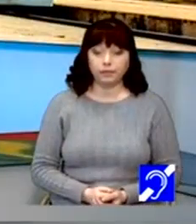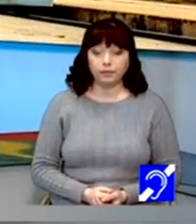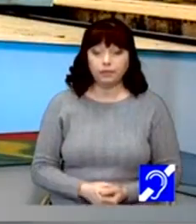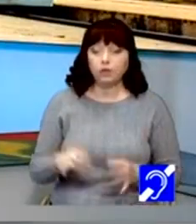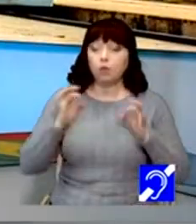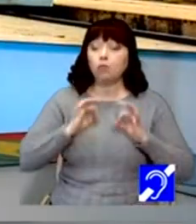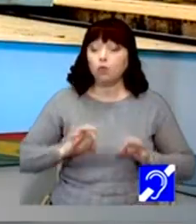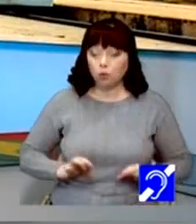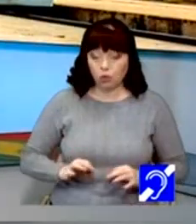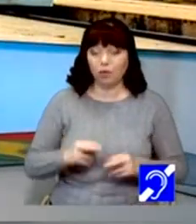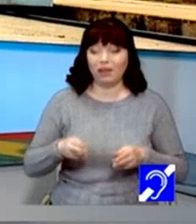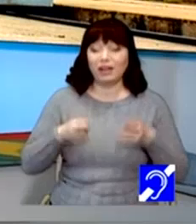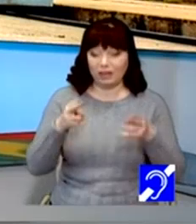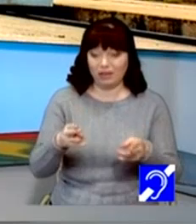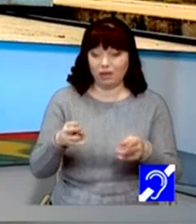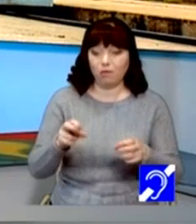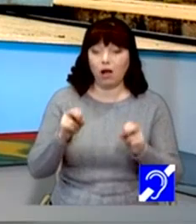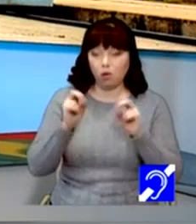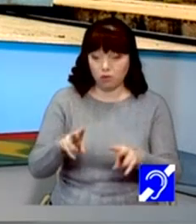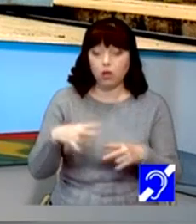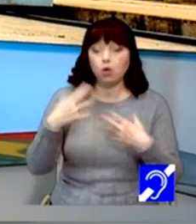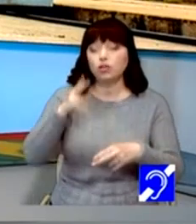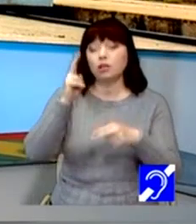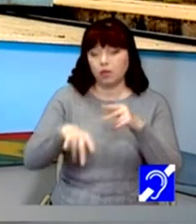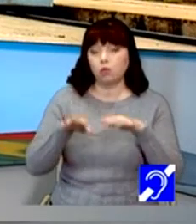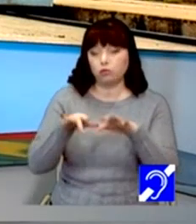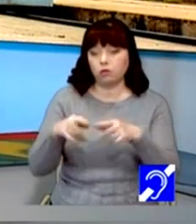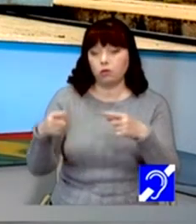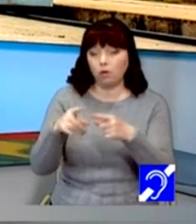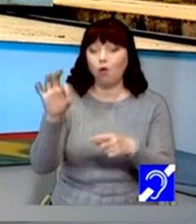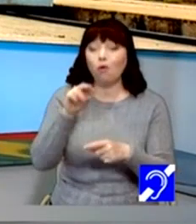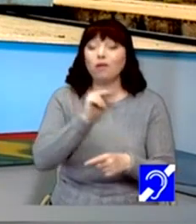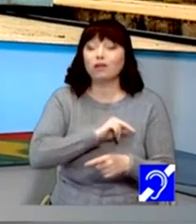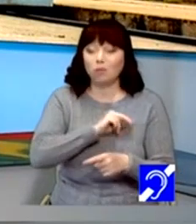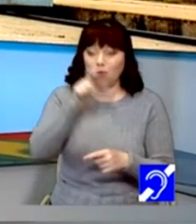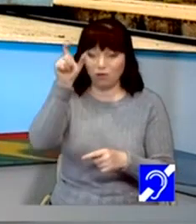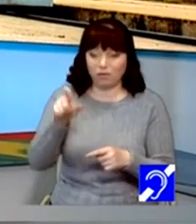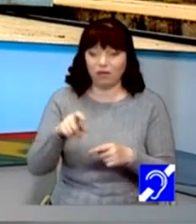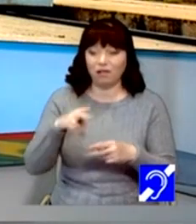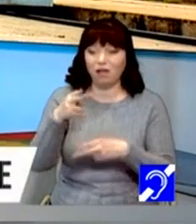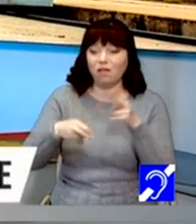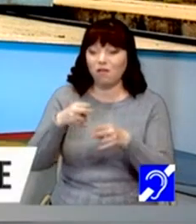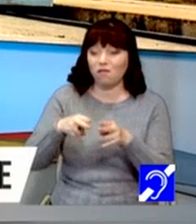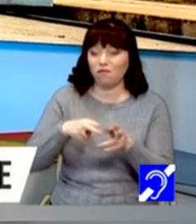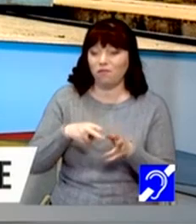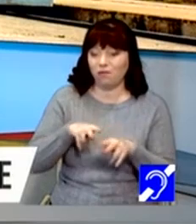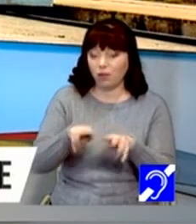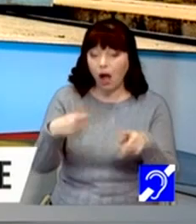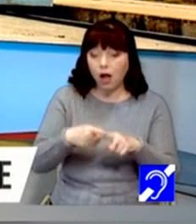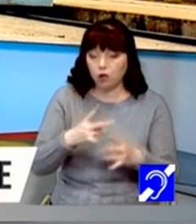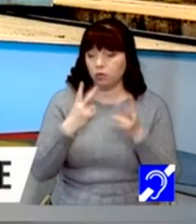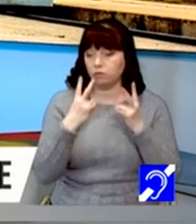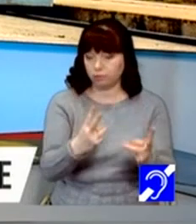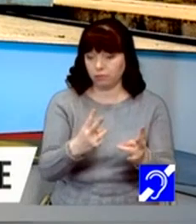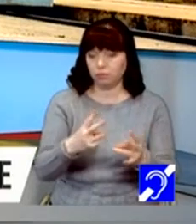psihologii de la crimă organizată au terminat urmărirea penală în cazul unui funcționar de la căile ferate care ar fi aduse întreprinderii